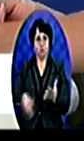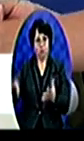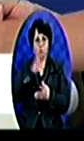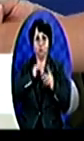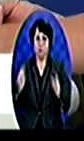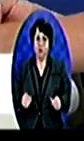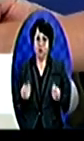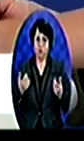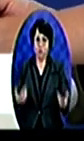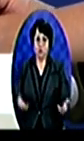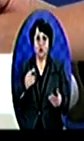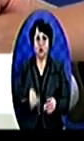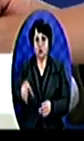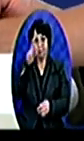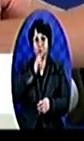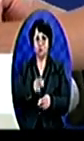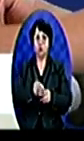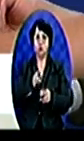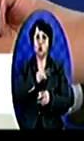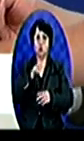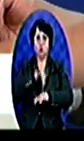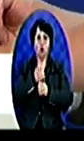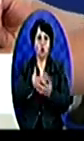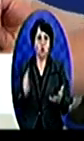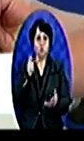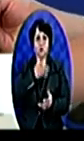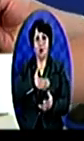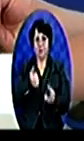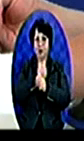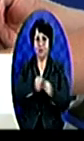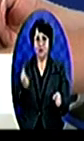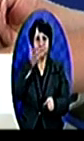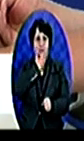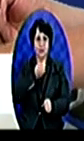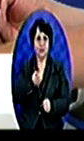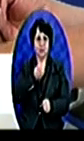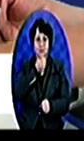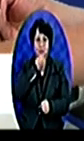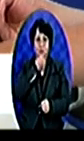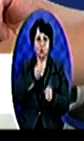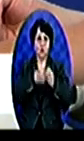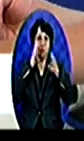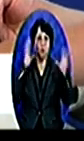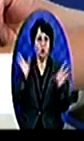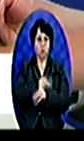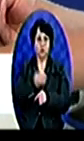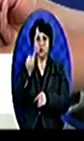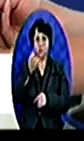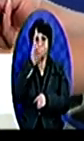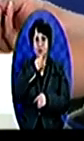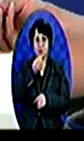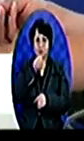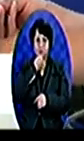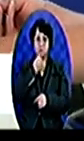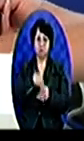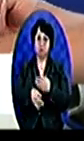Үнэхээр үндэсний оншилгоо эмчилгээний төв бол олон хүний амьнасыг аврах ийм сайхан бүтээн байгуулалт, ийм сайхан сургууль болж байгаа